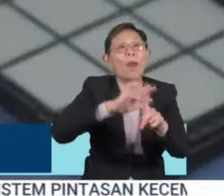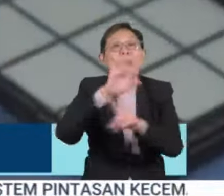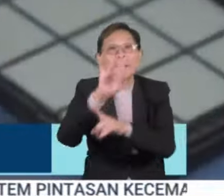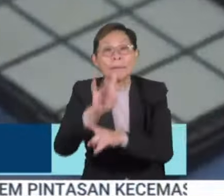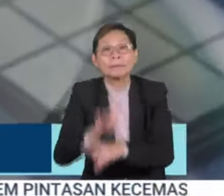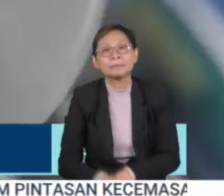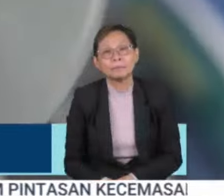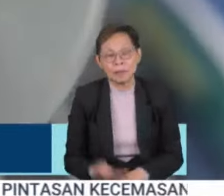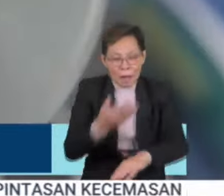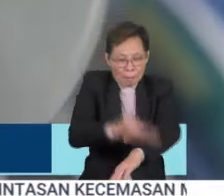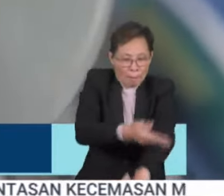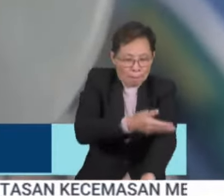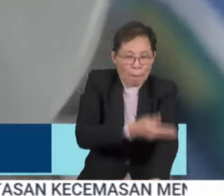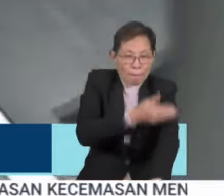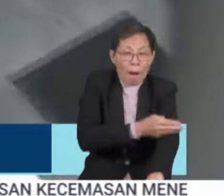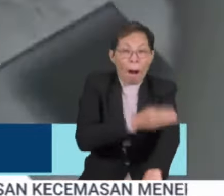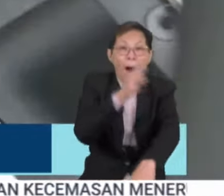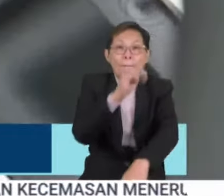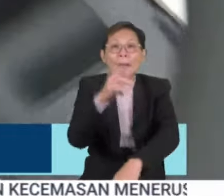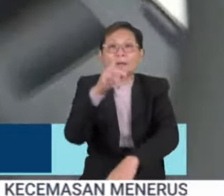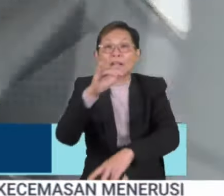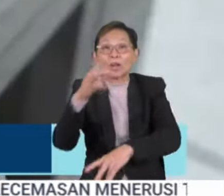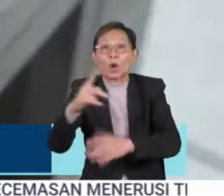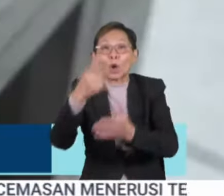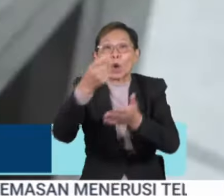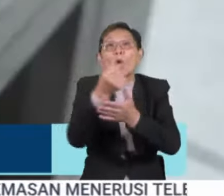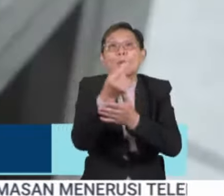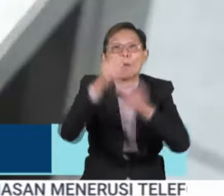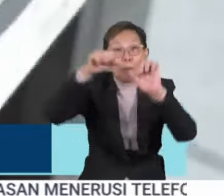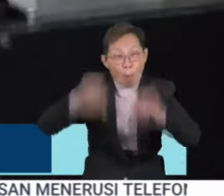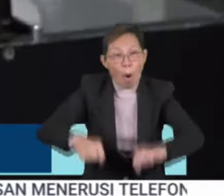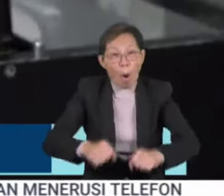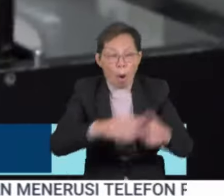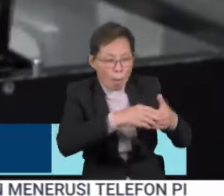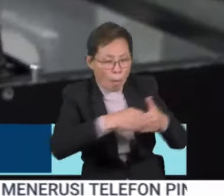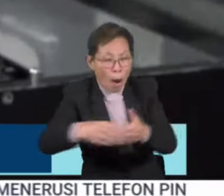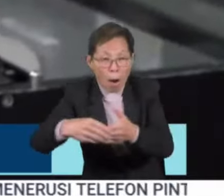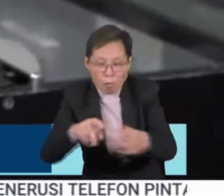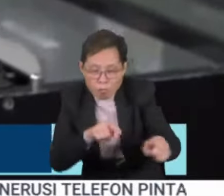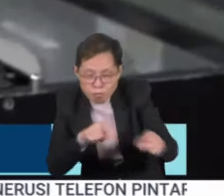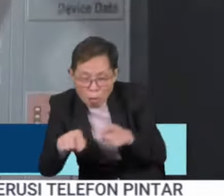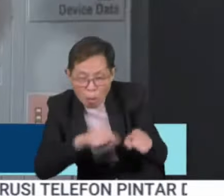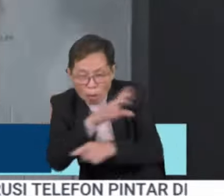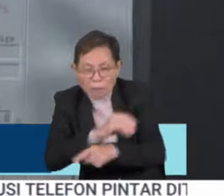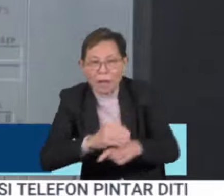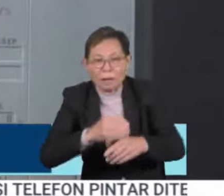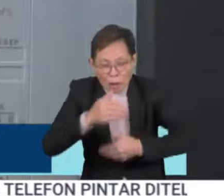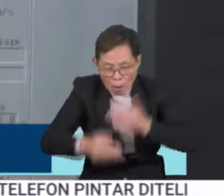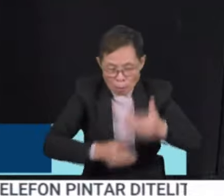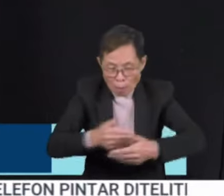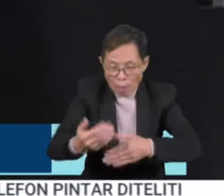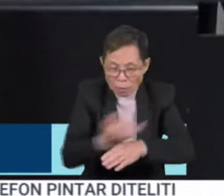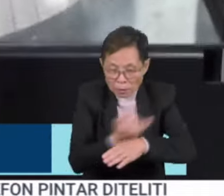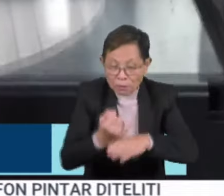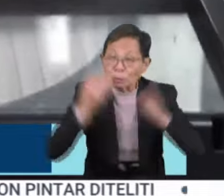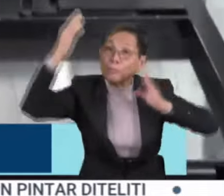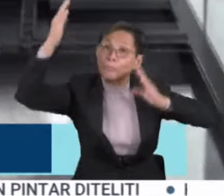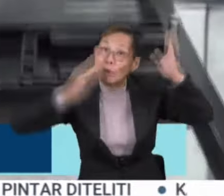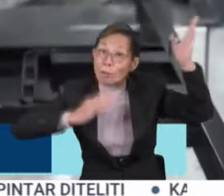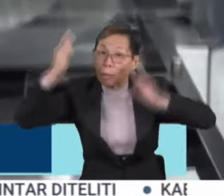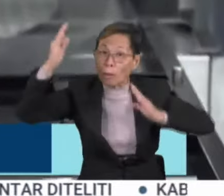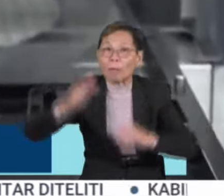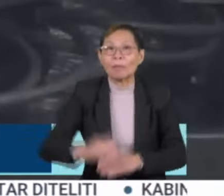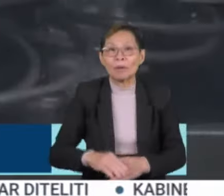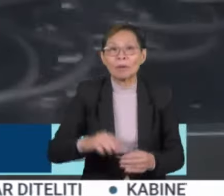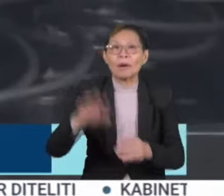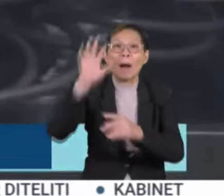Sementara itu, penambahbaikan metric cost dibenarkan berupaya memacu daya saing dan produktiviti industri di Malaysia.